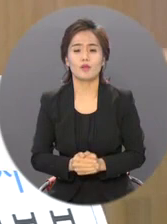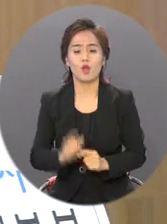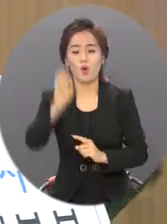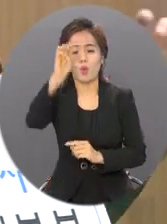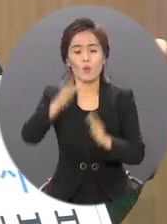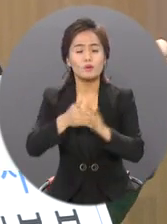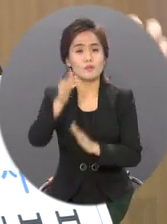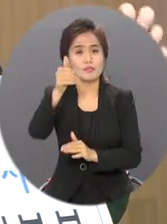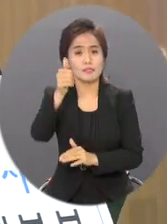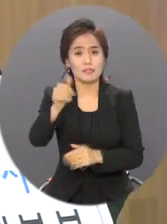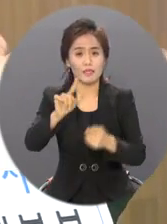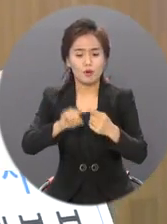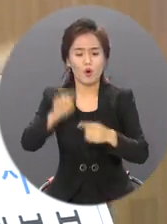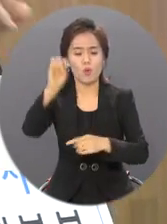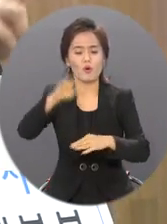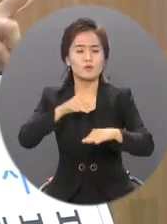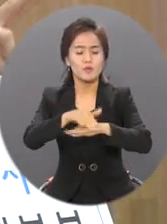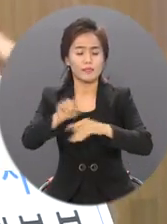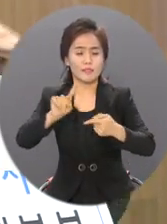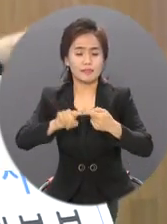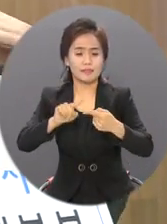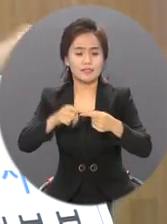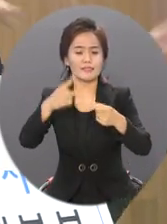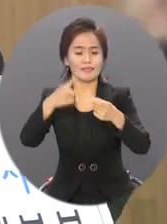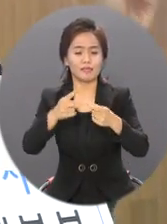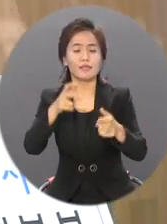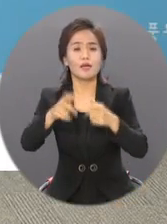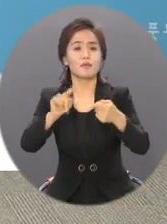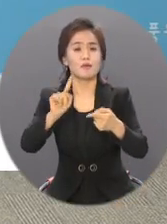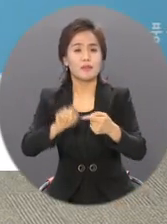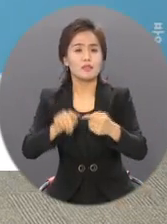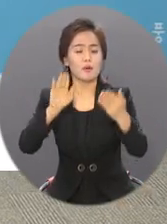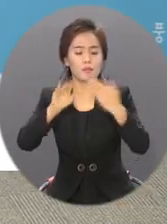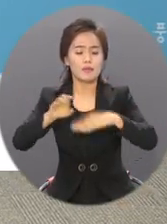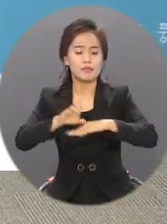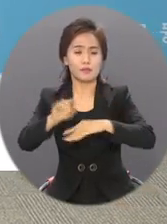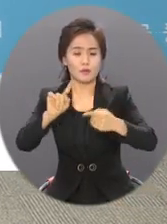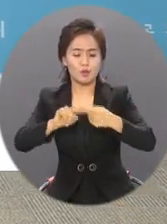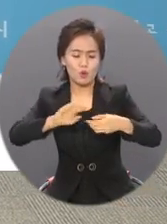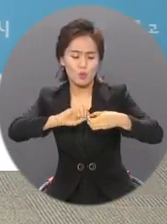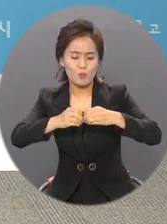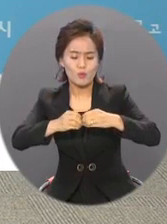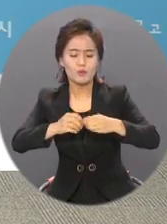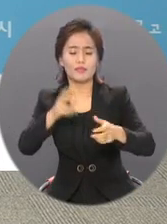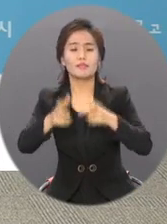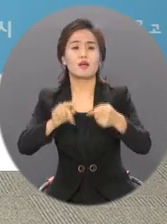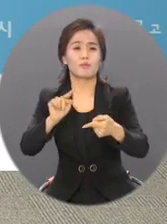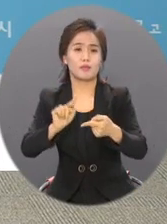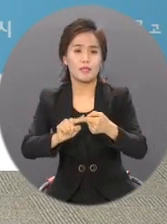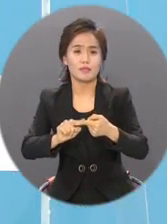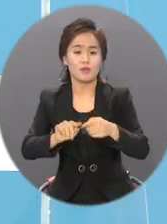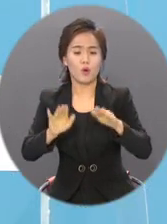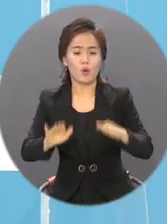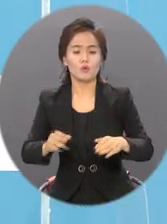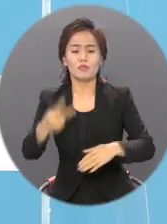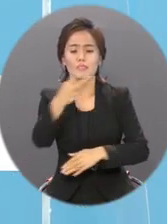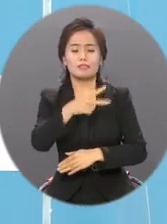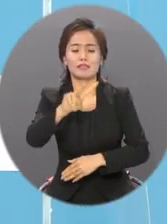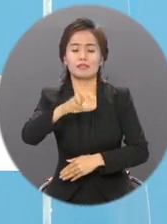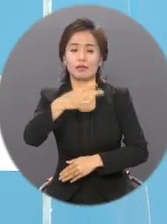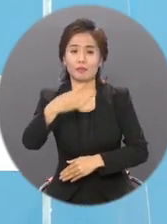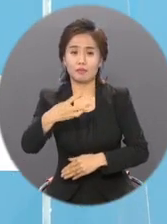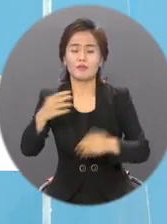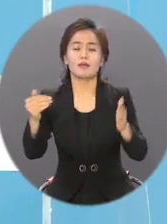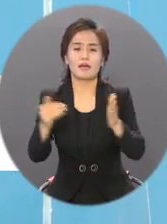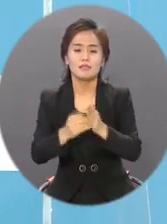이용석 강조 시장은 광주 0 일자리 시즌 투 사업의 핵심인 일룸 이를 자동차부품 클러스터 사업 에 오는 2030년까지